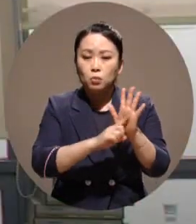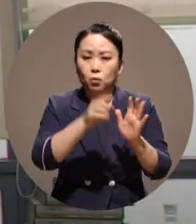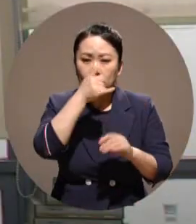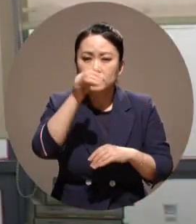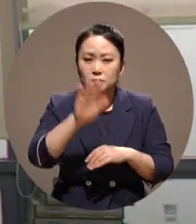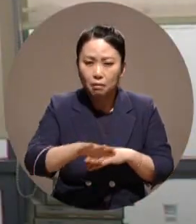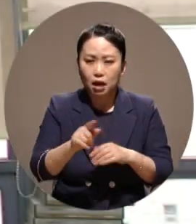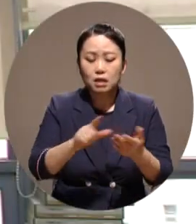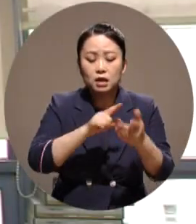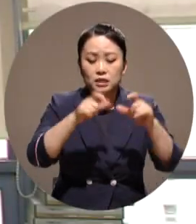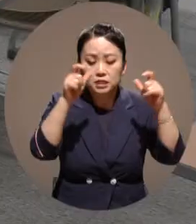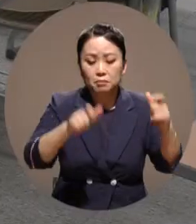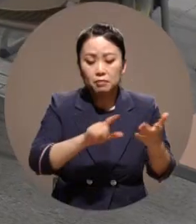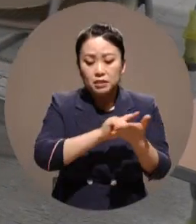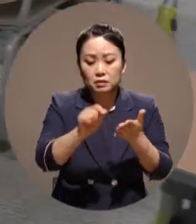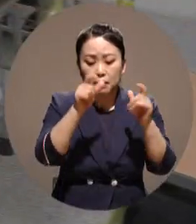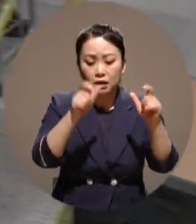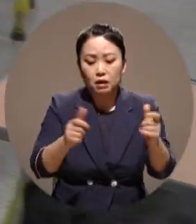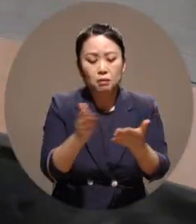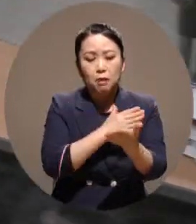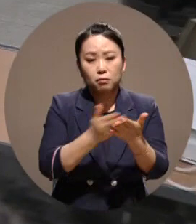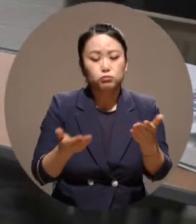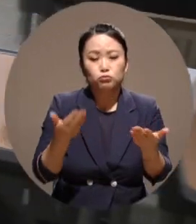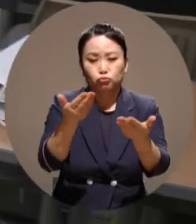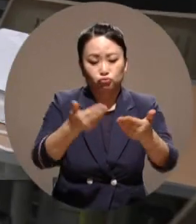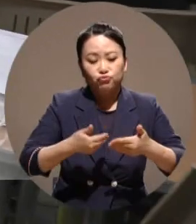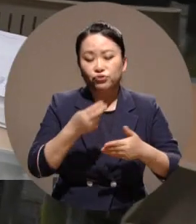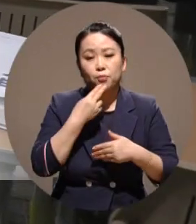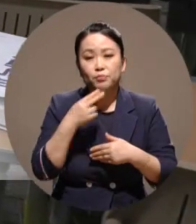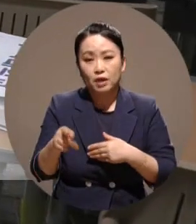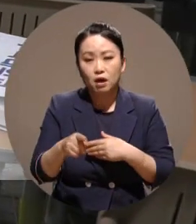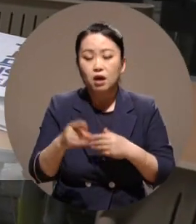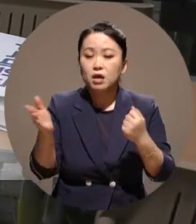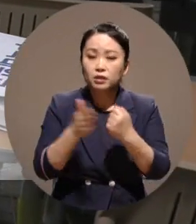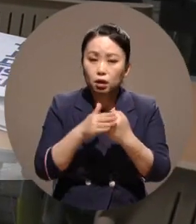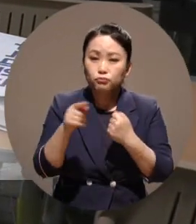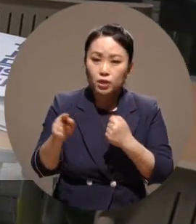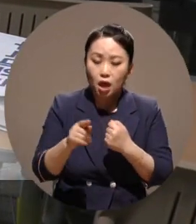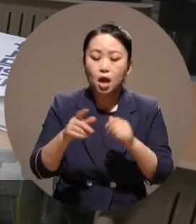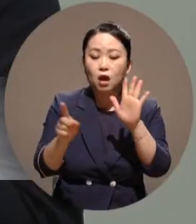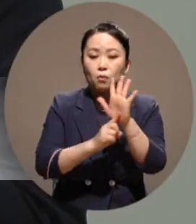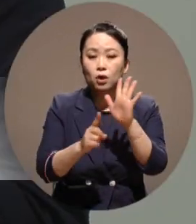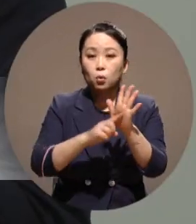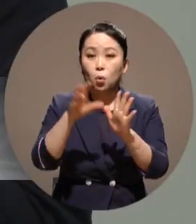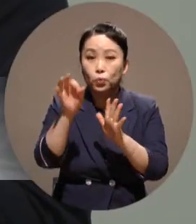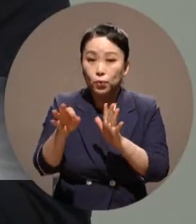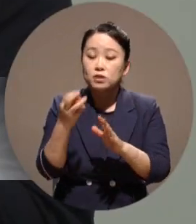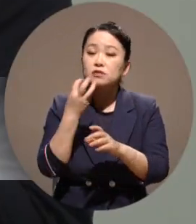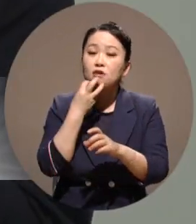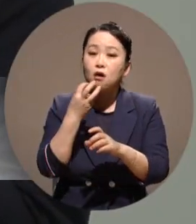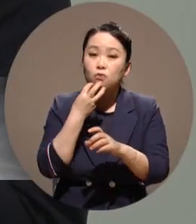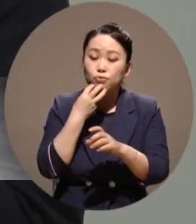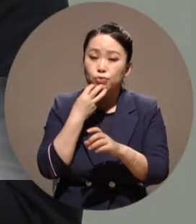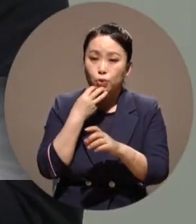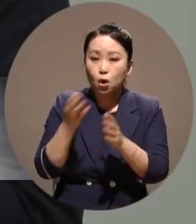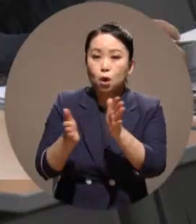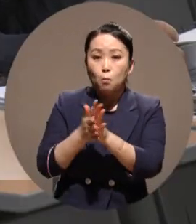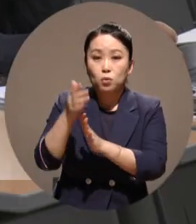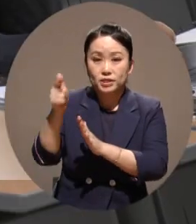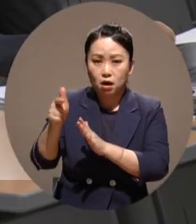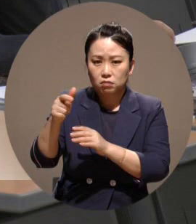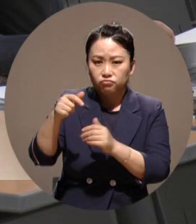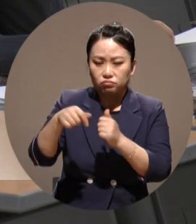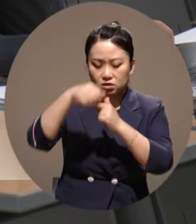배분되는 몫은 전혀 없는 게 현실. 이 같은 불합리한 광고료 배분은 서울 본사와 지역사 간의